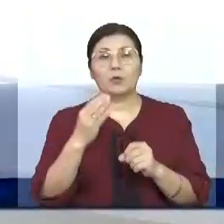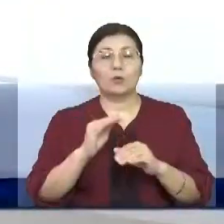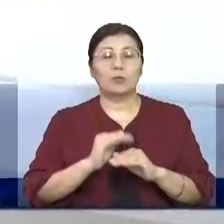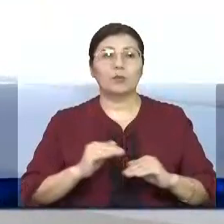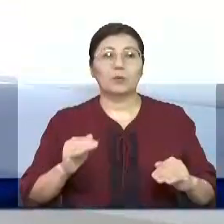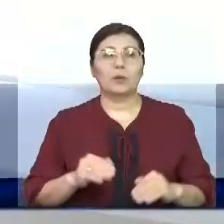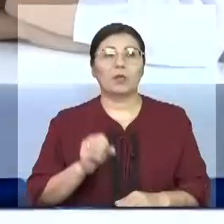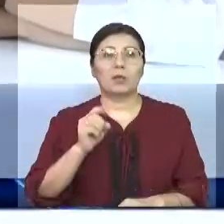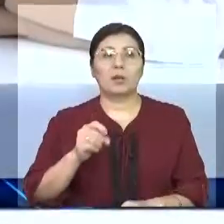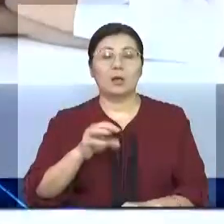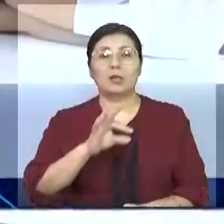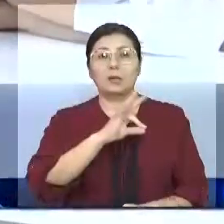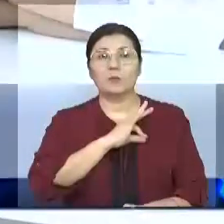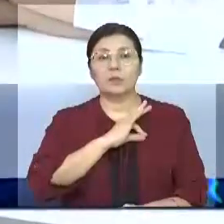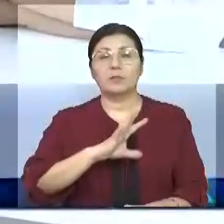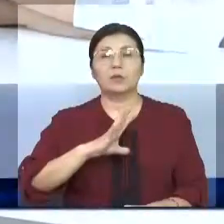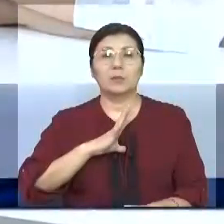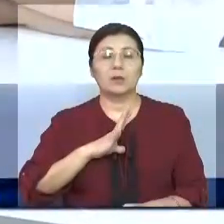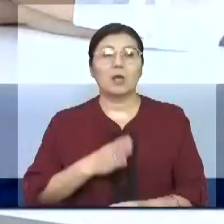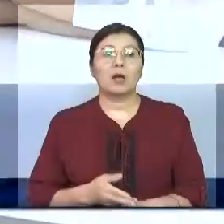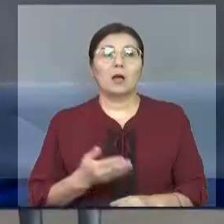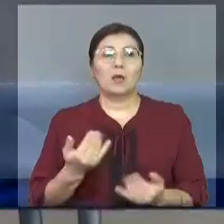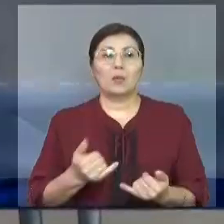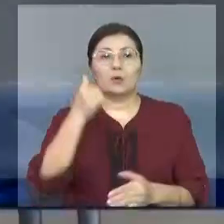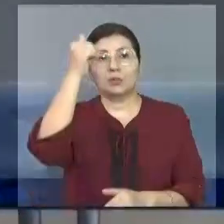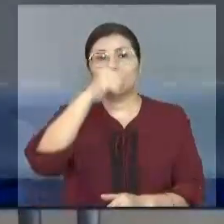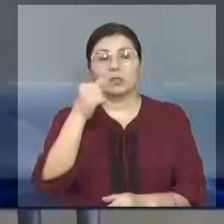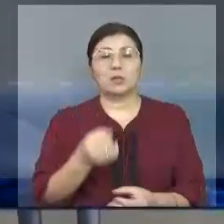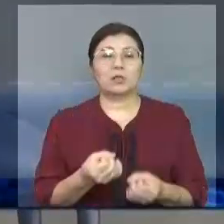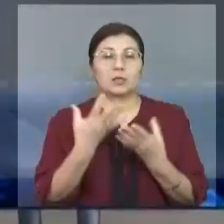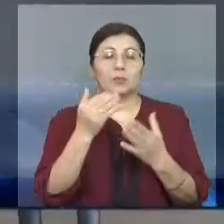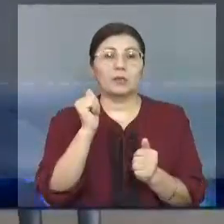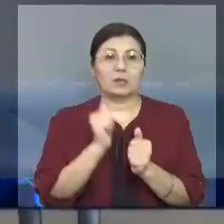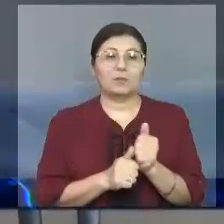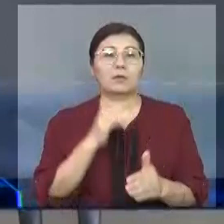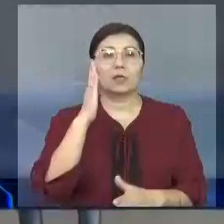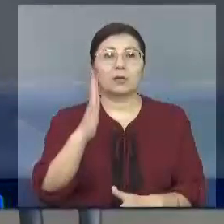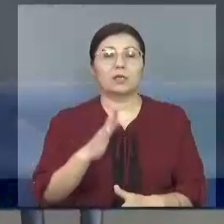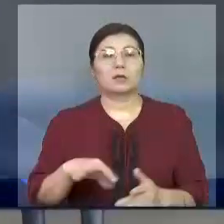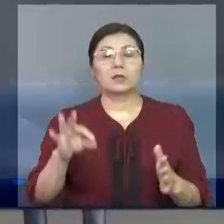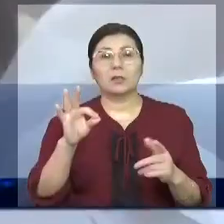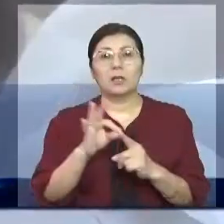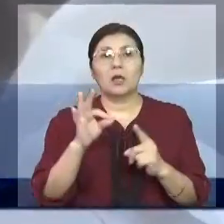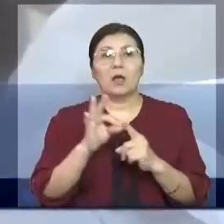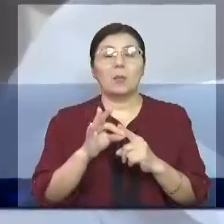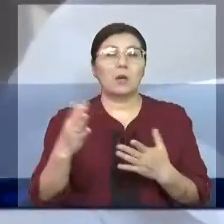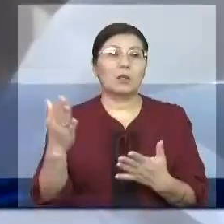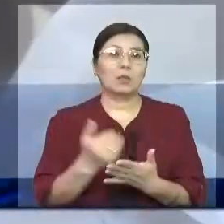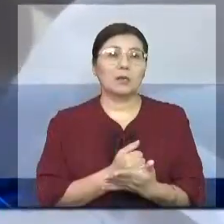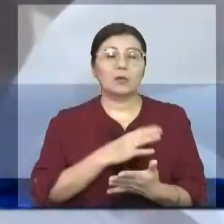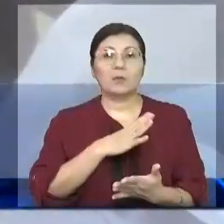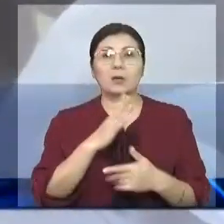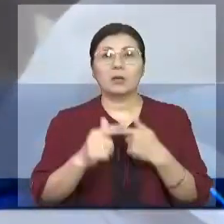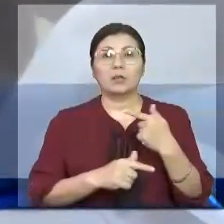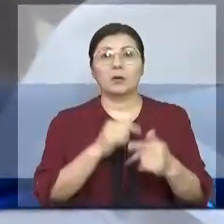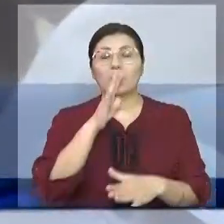белгі иегері атанған. Биылғы түлектердің де аяқ алысы жаман емес. Әрбірінің келешекке құрған мақсаты айқын, арманы биік. Ендігі